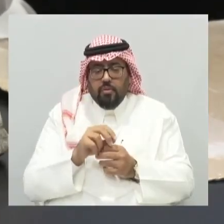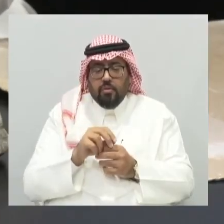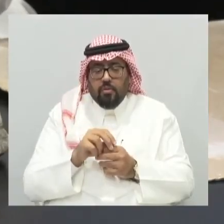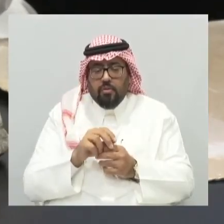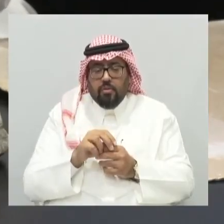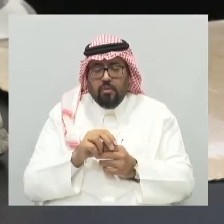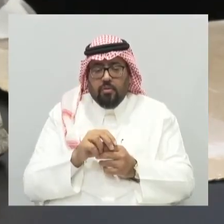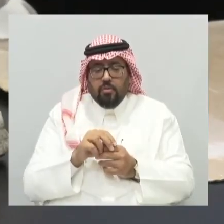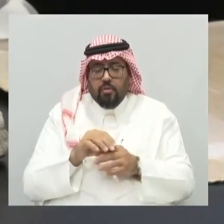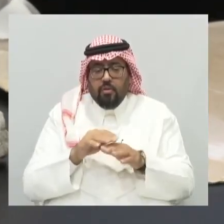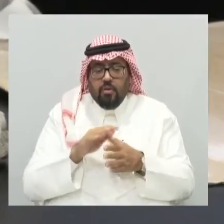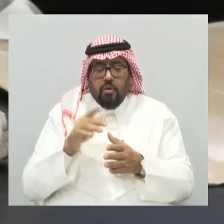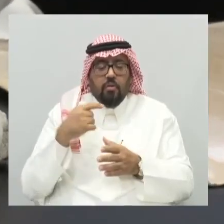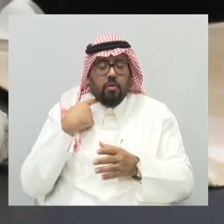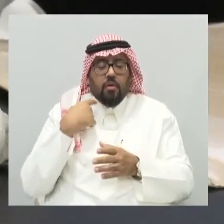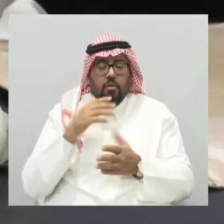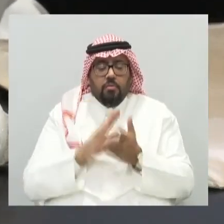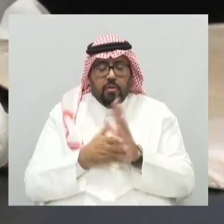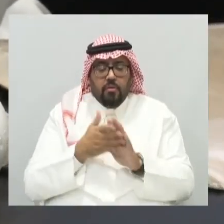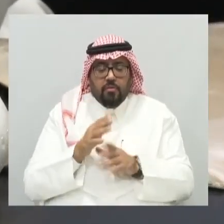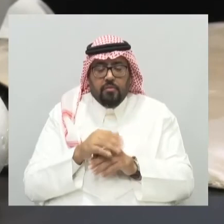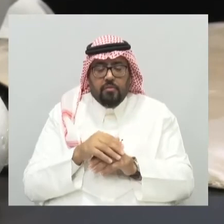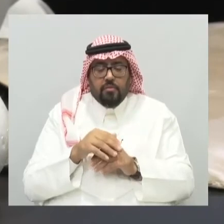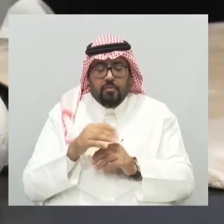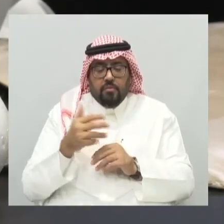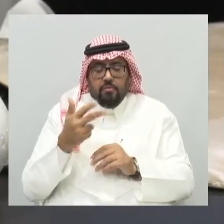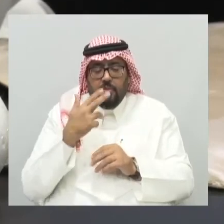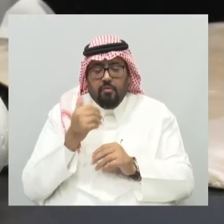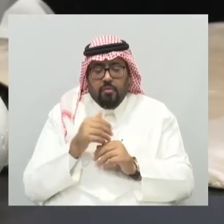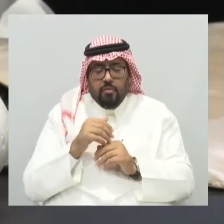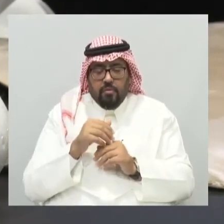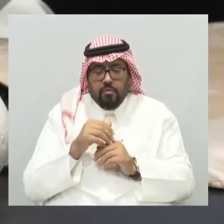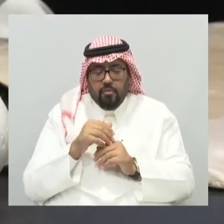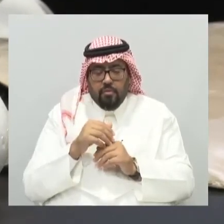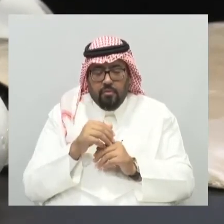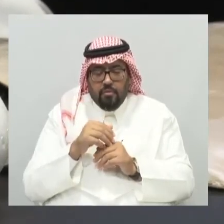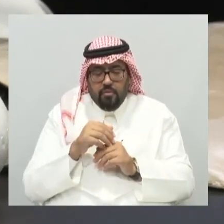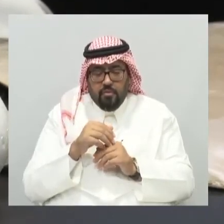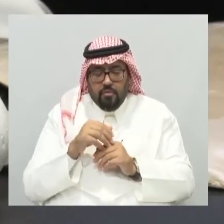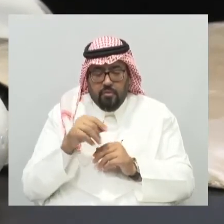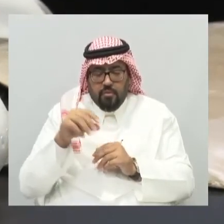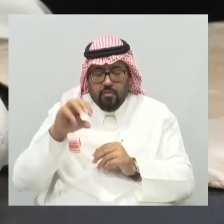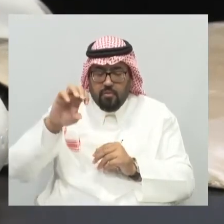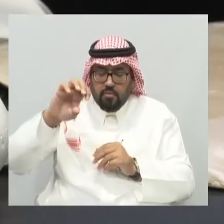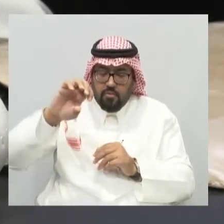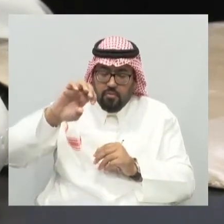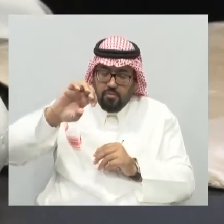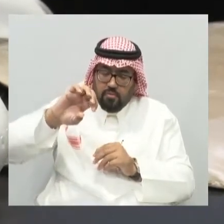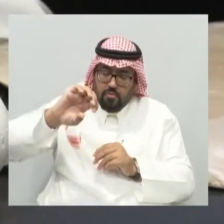هذه القاروره فارغه تختلف في شكلها عن شكل القاروره فبنحط الان الماء